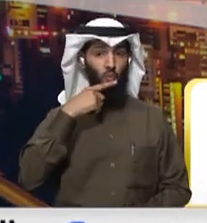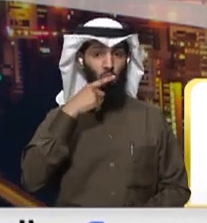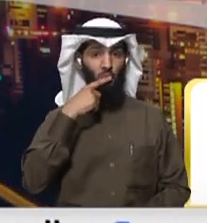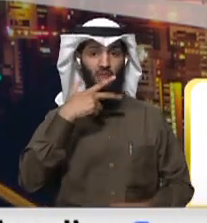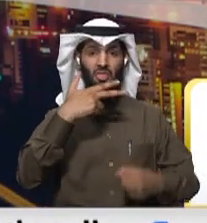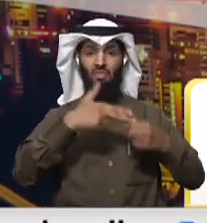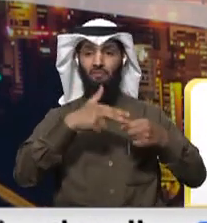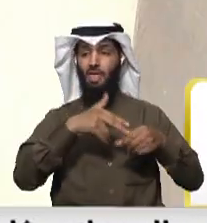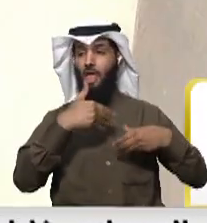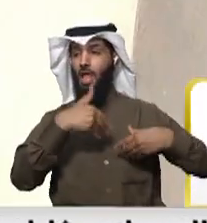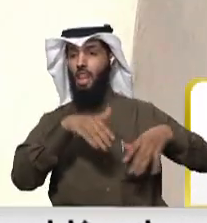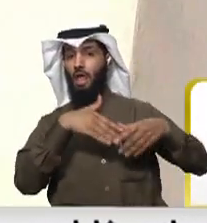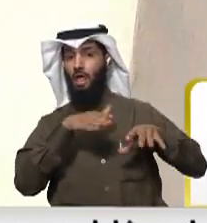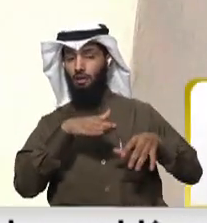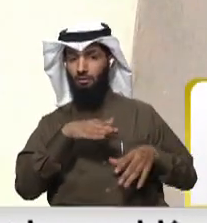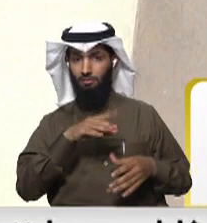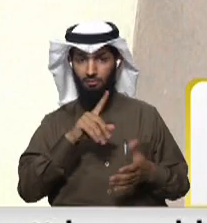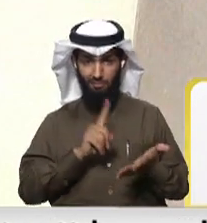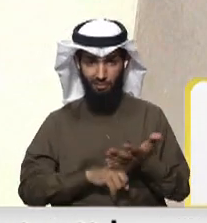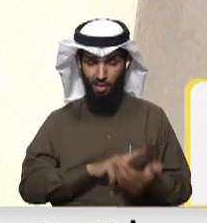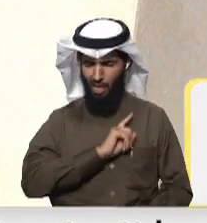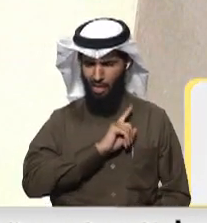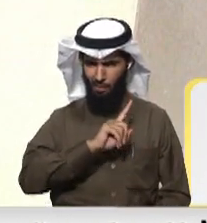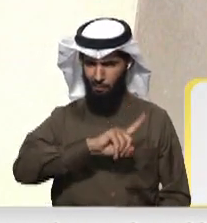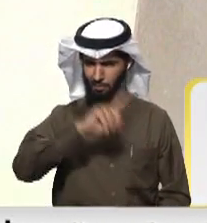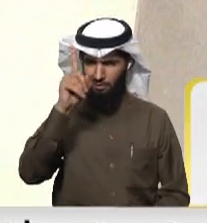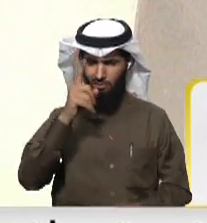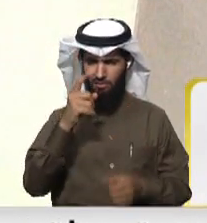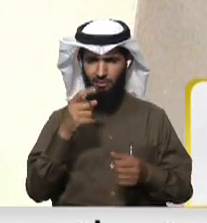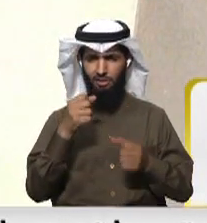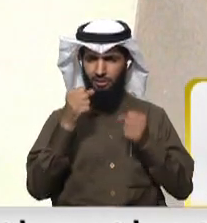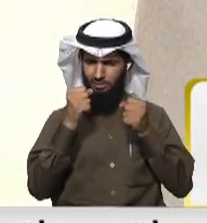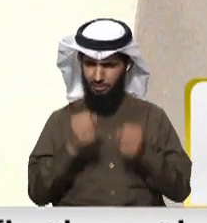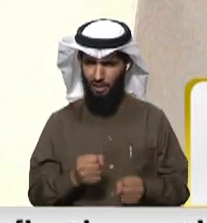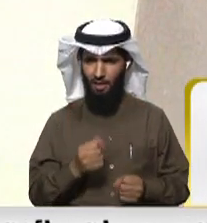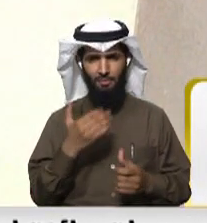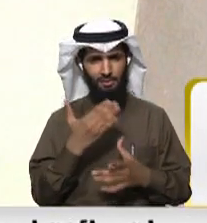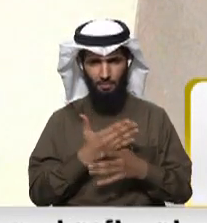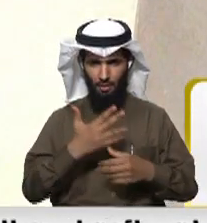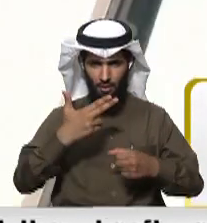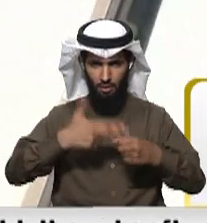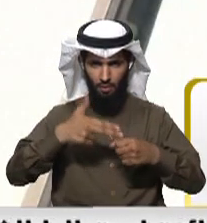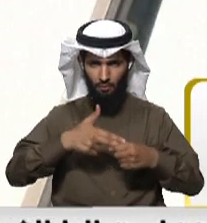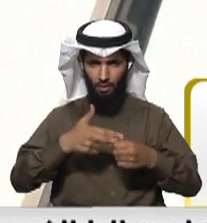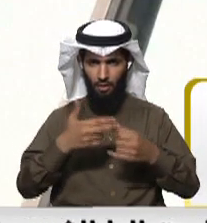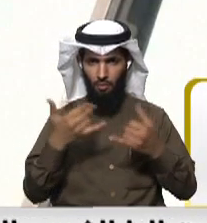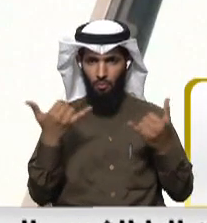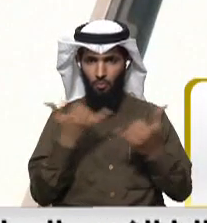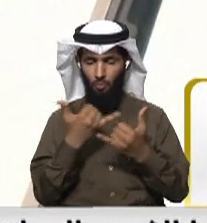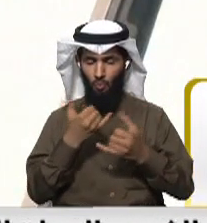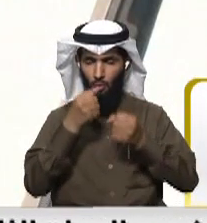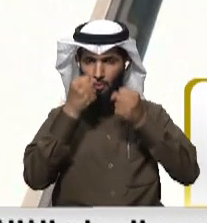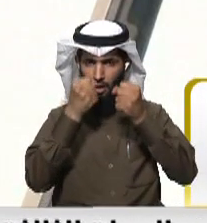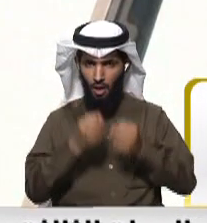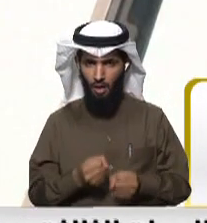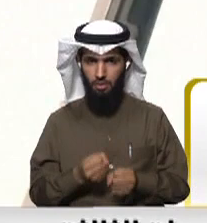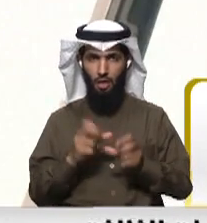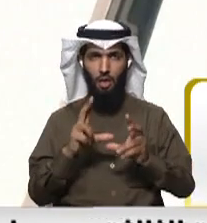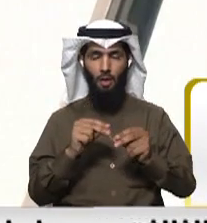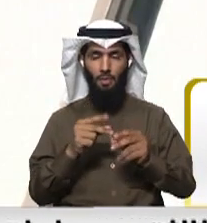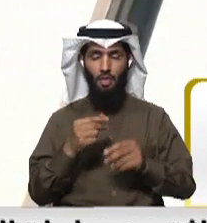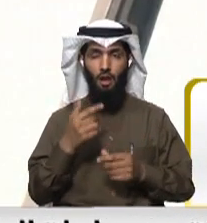مغلوطة وغير واقعية، مؤكدا أن النفط يعد بلا مبالغة عصب الحياة الحديثة، إذ يشكل